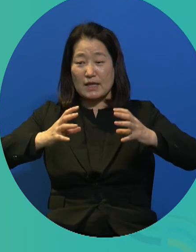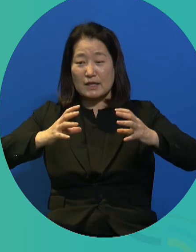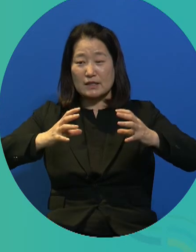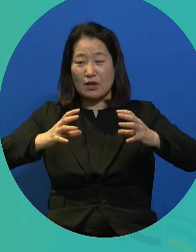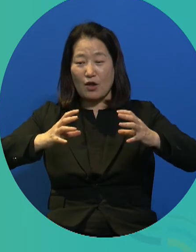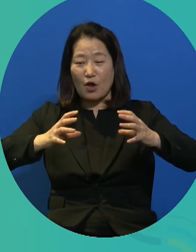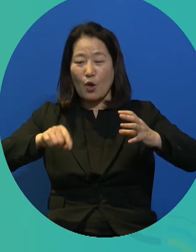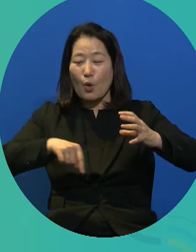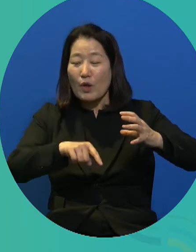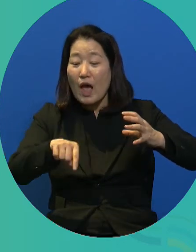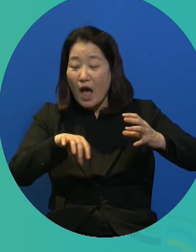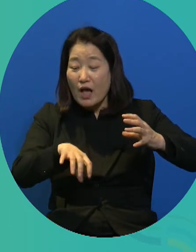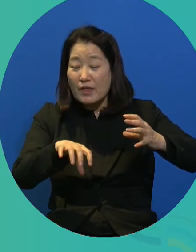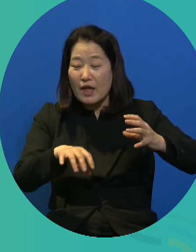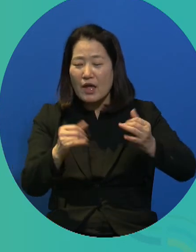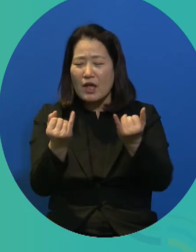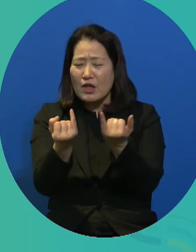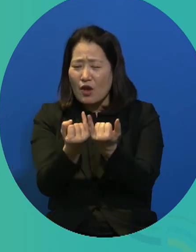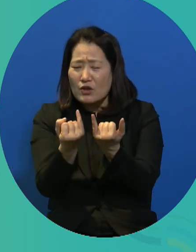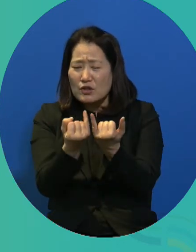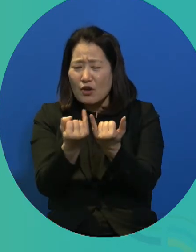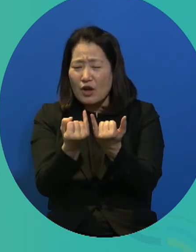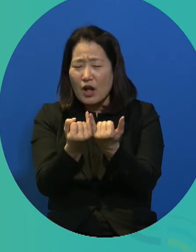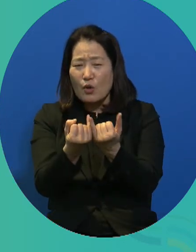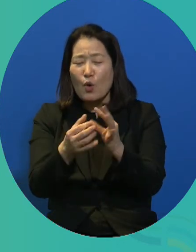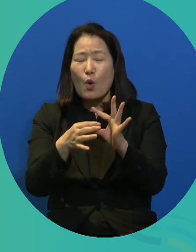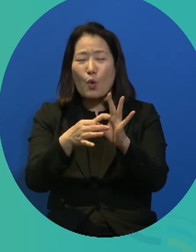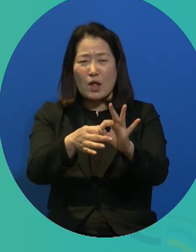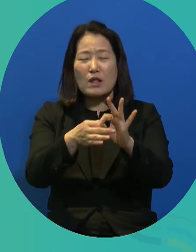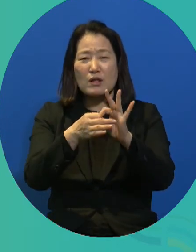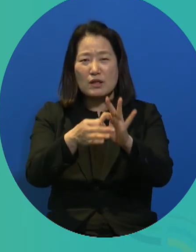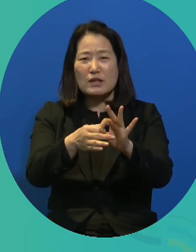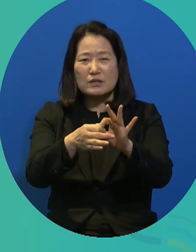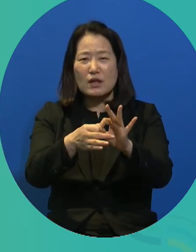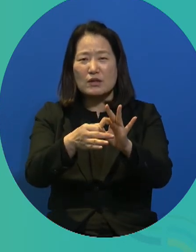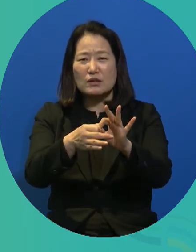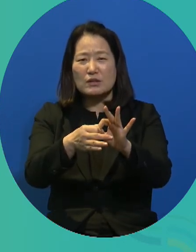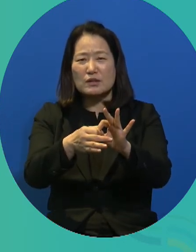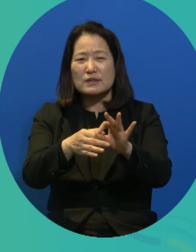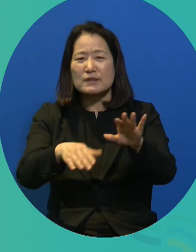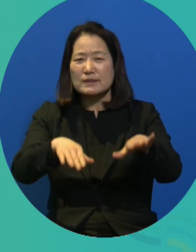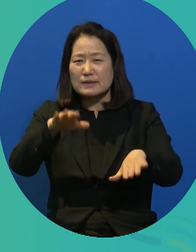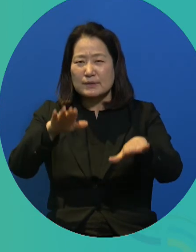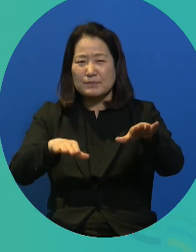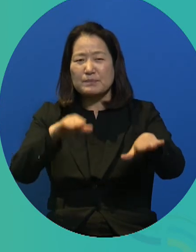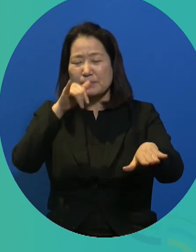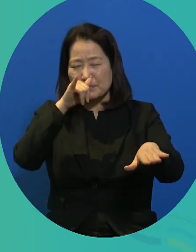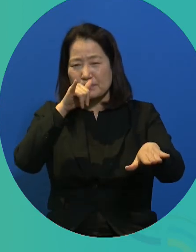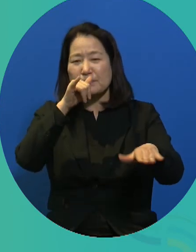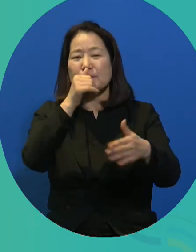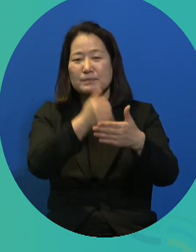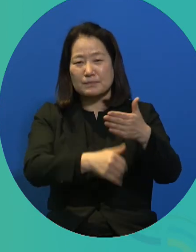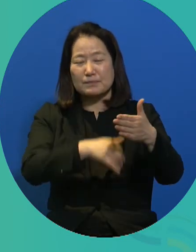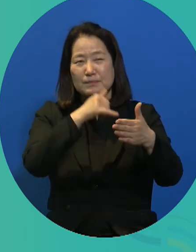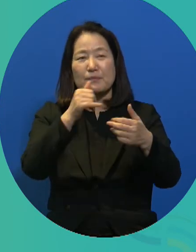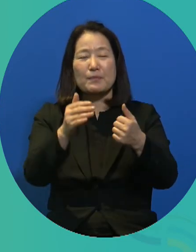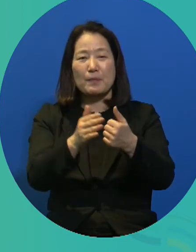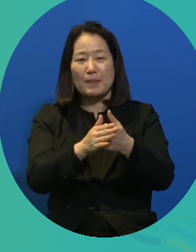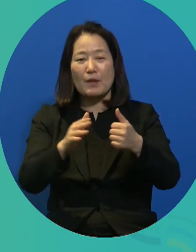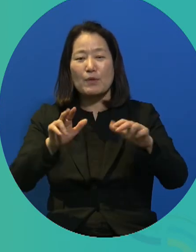관련한 문제에 매우 보수적인 판단들을 내리고 있어서 그 여성 유엔 위원회에 들어온